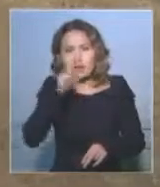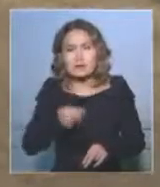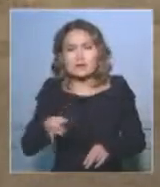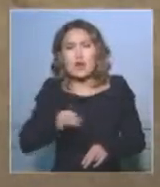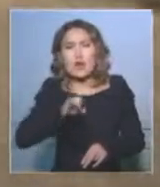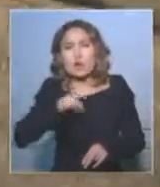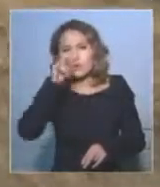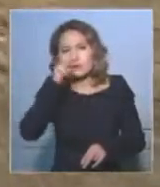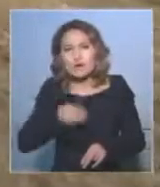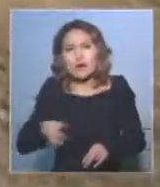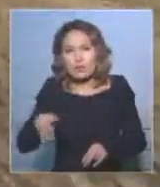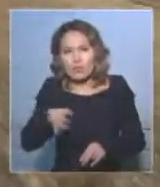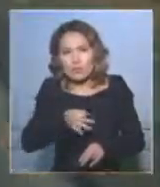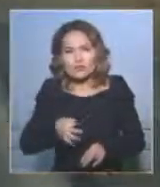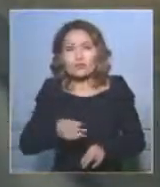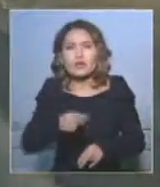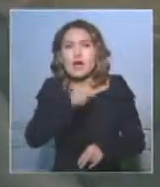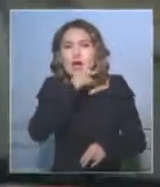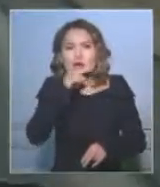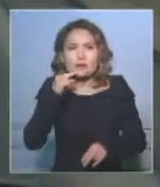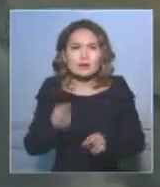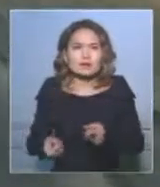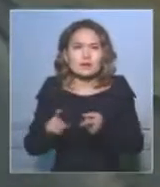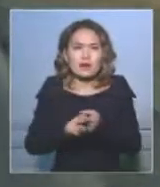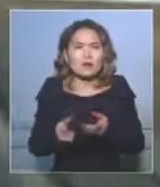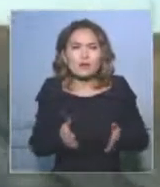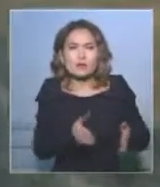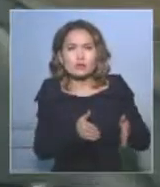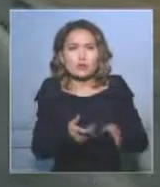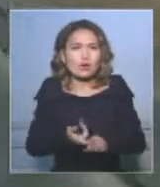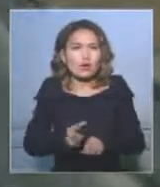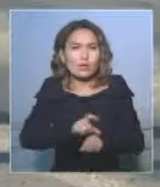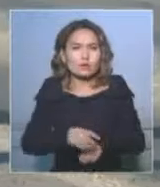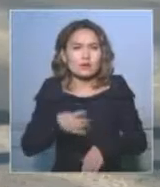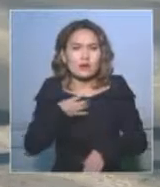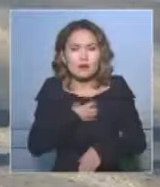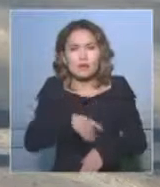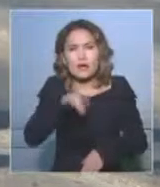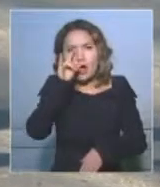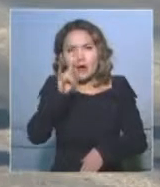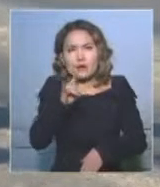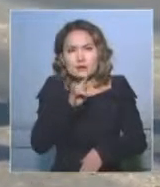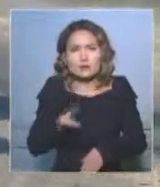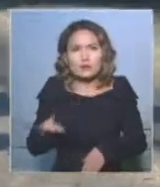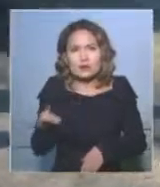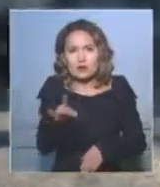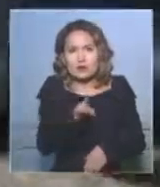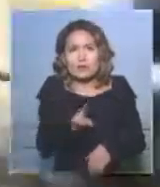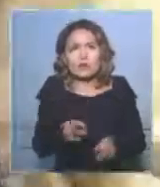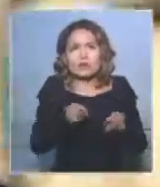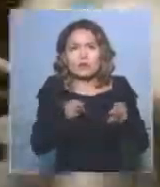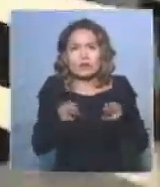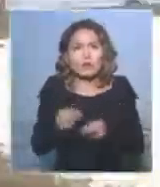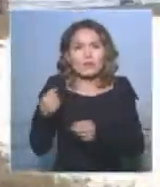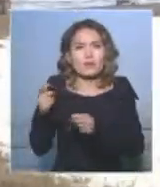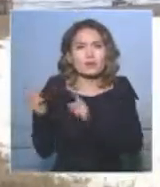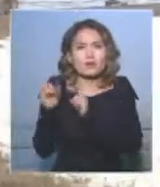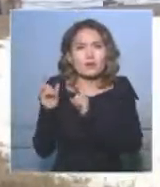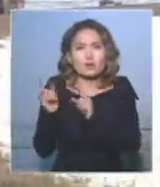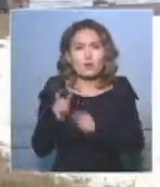мен шығысындағы облыстардың Ресейге шығуына да маңызды рөлге ие. Себебі Қазақстаннан ағылған жүк тасымалы Ресей порттары арқылы